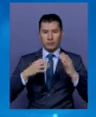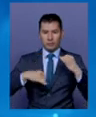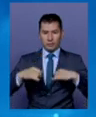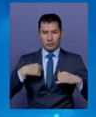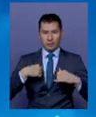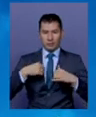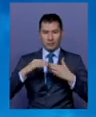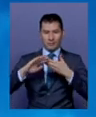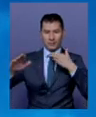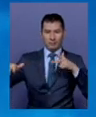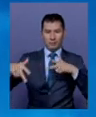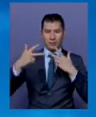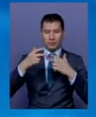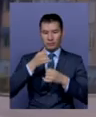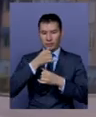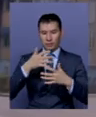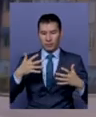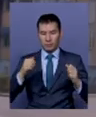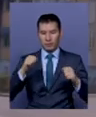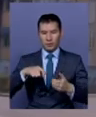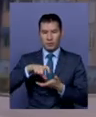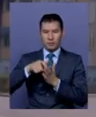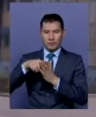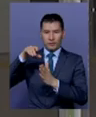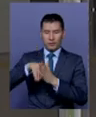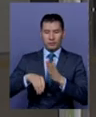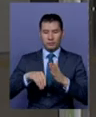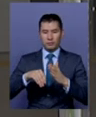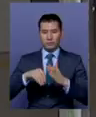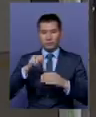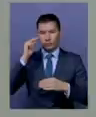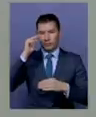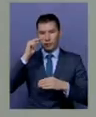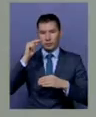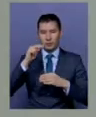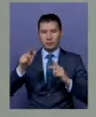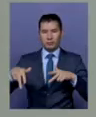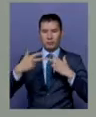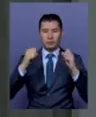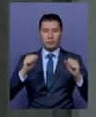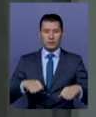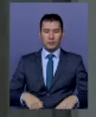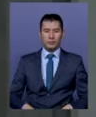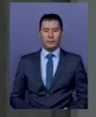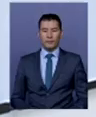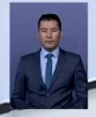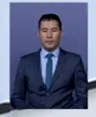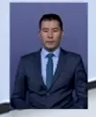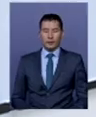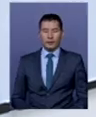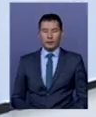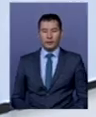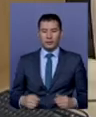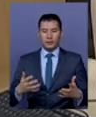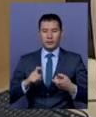мектеп қабырғасында отырып, сабақ өткізе алады. Ол үшін білім беру мекемелерінде барлық санитариялық нормалар сақталуы қажет. Пандемия кезінде де білім